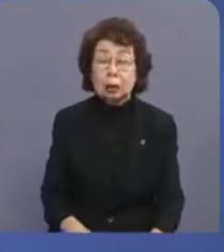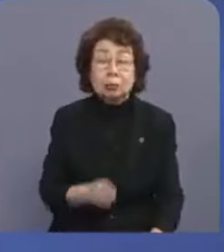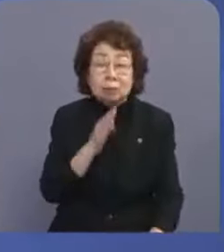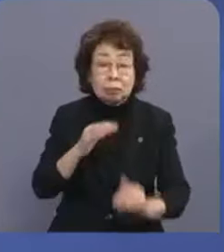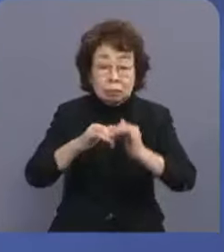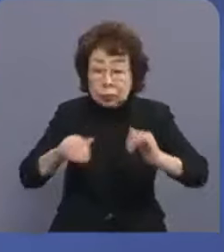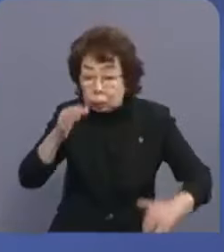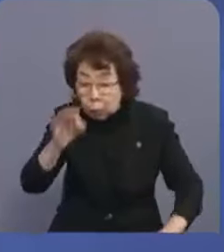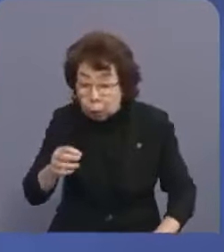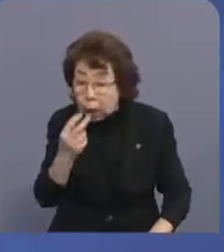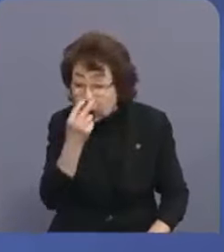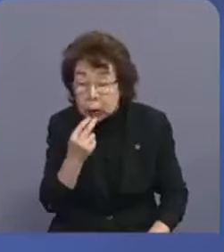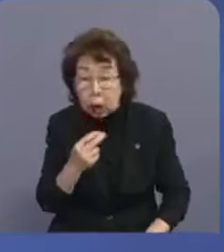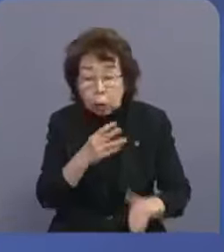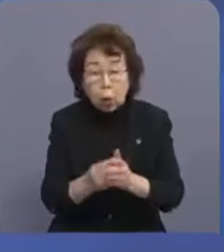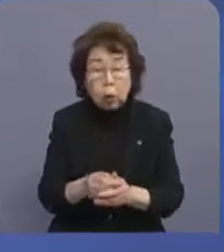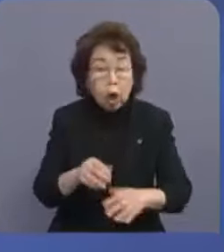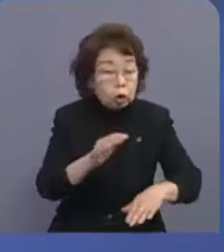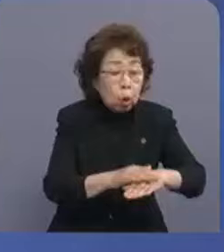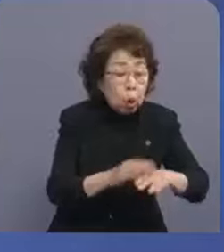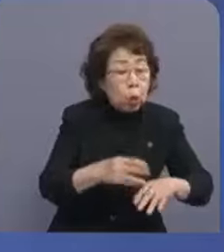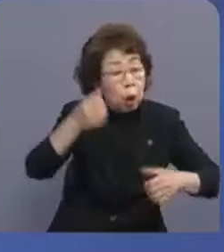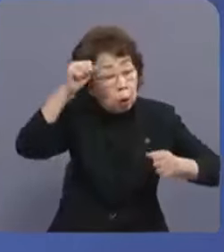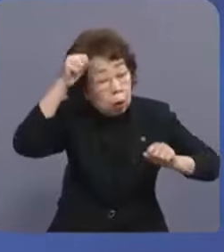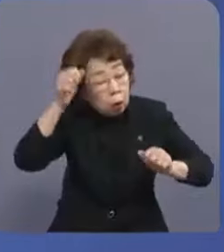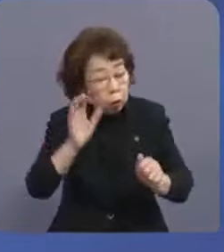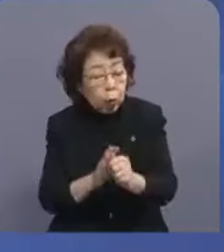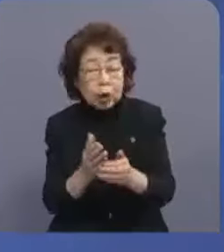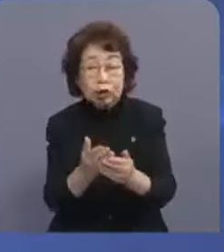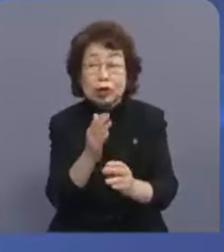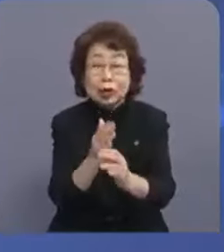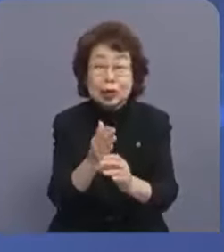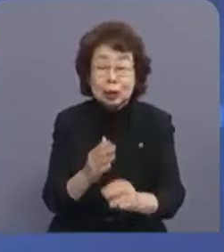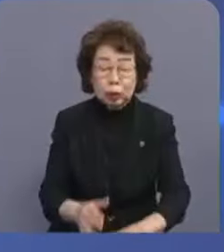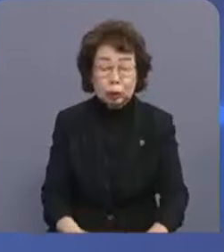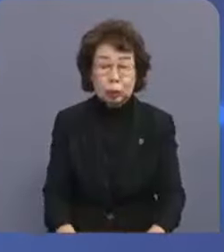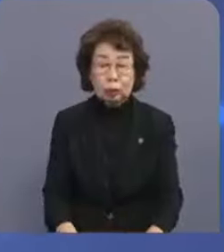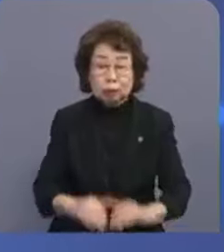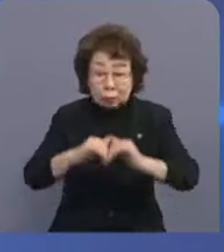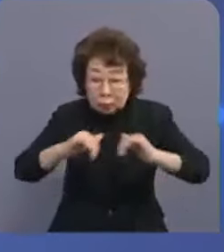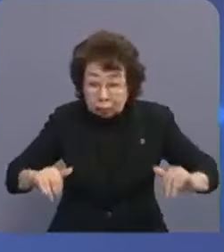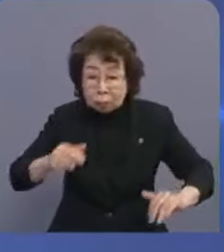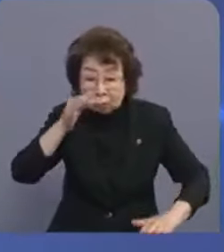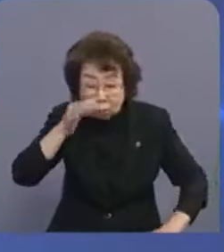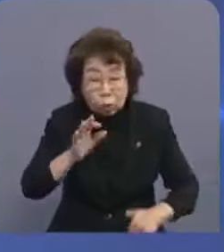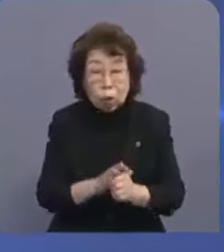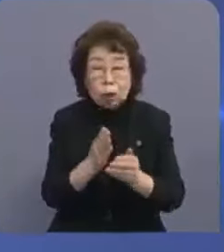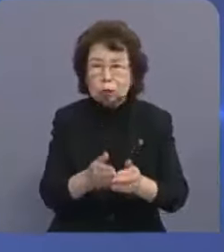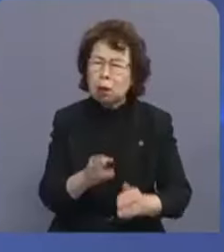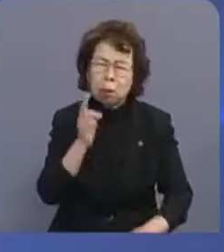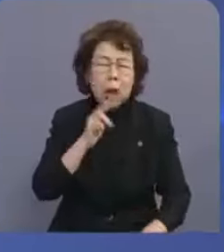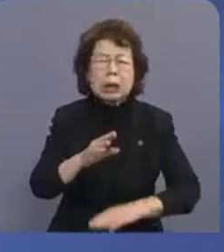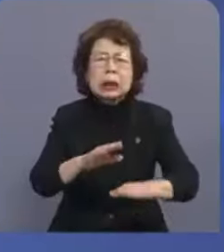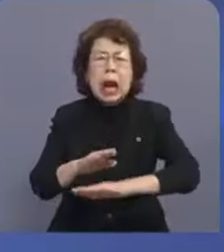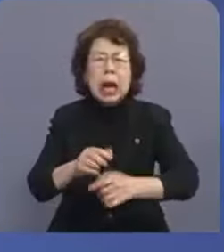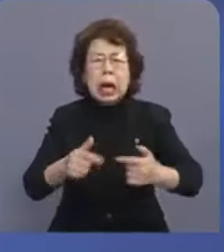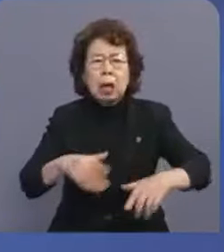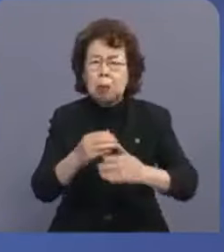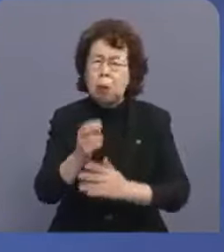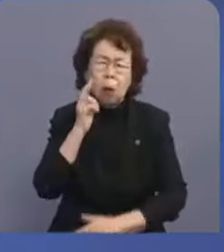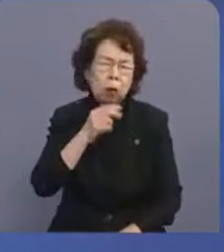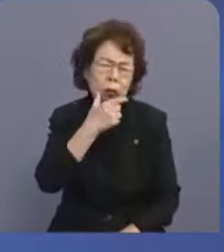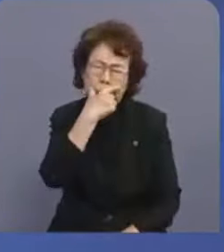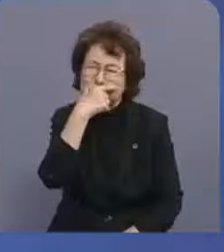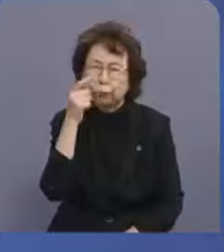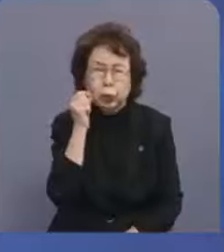사실상 시각장애인의 손과 발 역할을 하는 겁니다. 하지만 실질적인 지원을 받기엔 차량 등 관련 인프라가